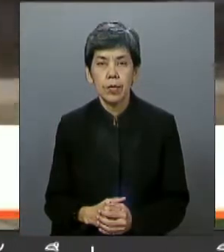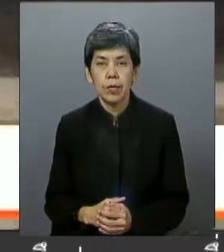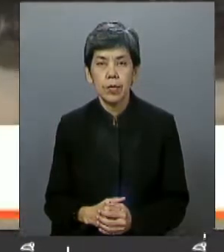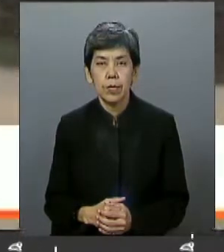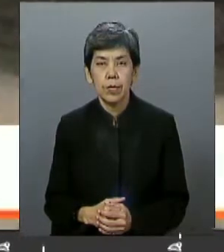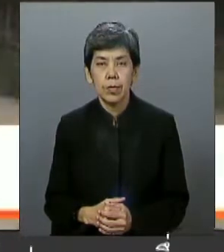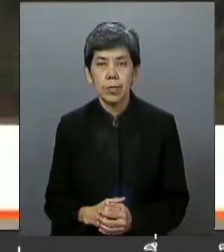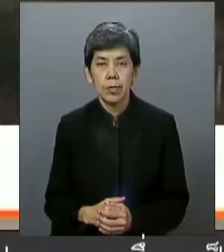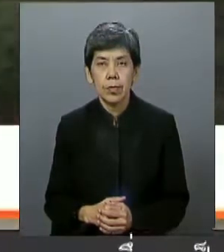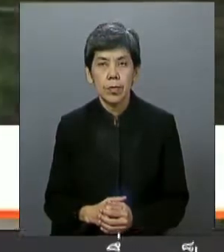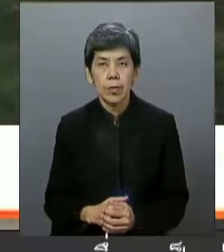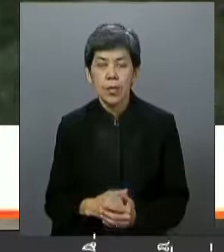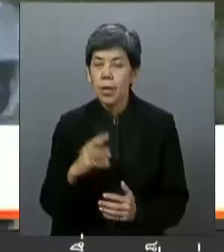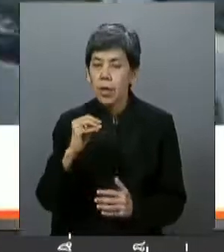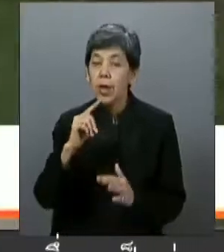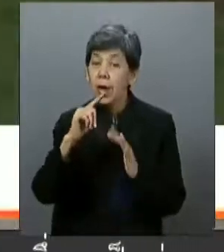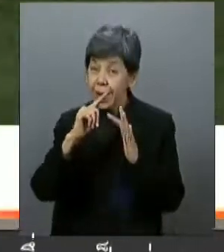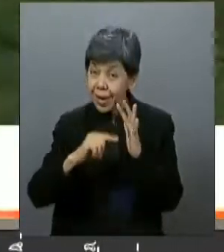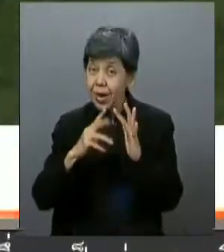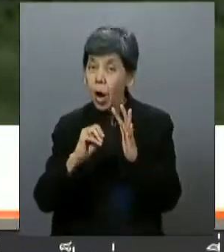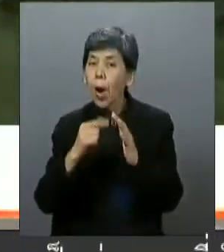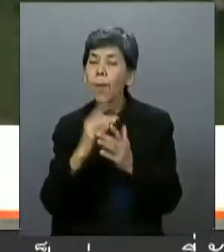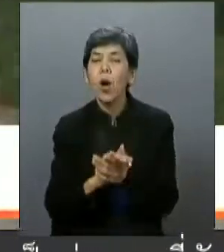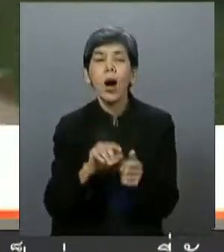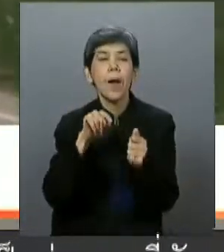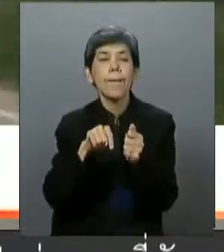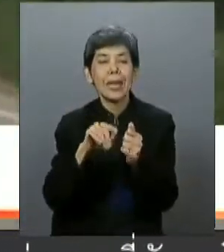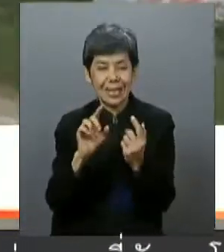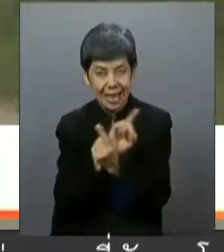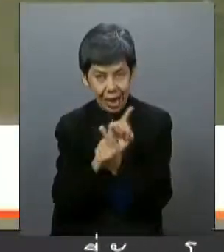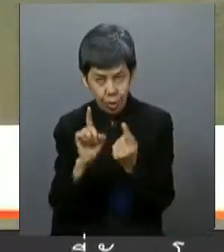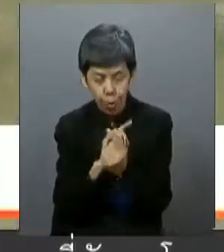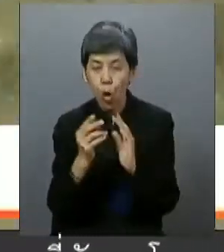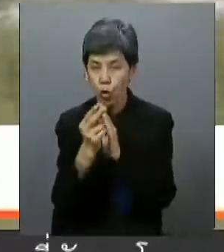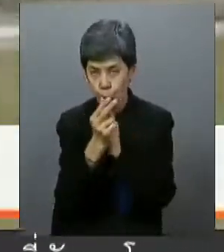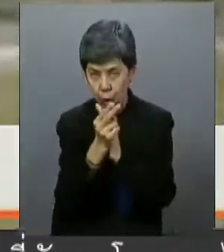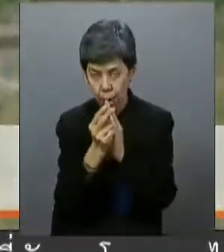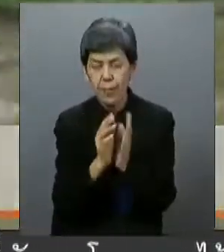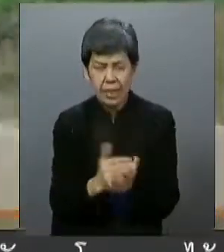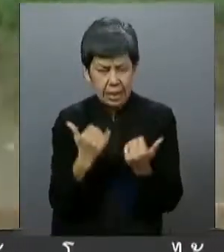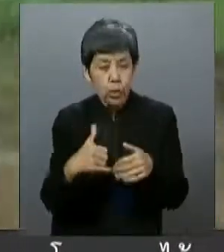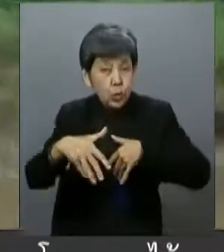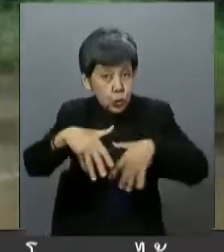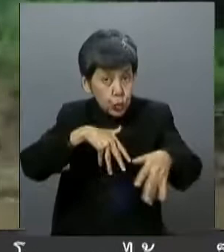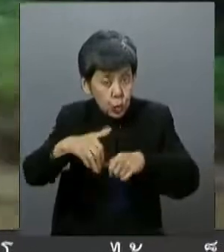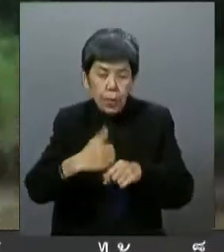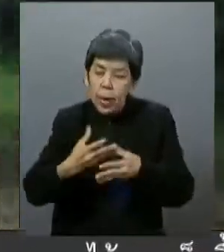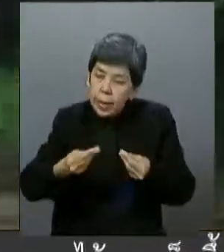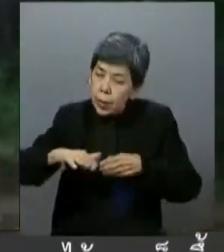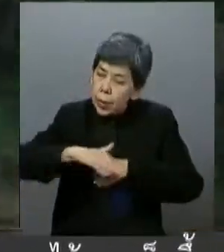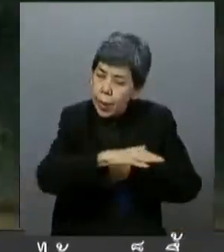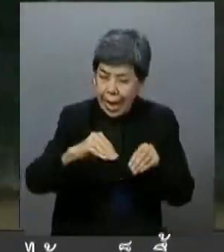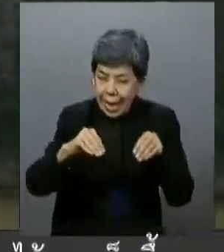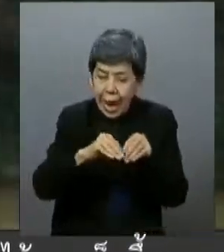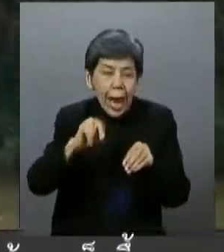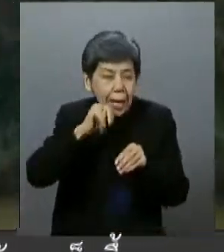บ้านม่วงตำบลบ้านม่วงอำเภอสังคมจังหวัดหนองคายเป็นชุมชนที่มีพื้นที่อยู่ติดกับริ